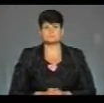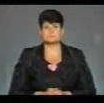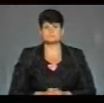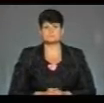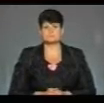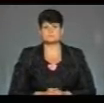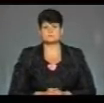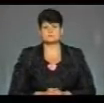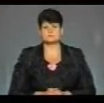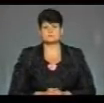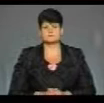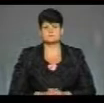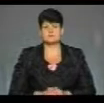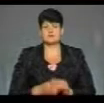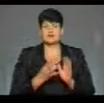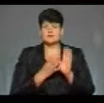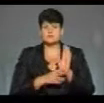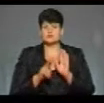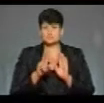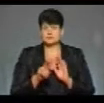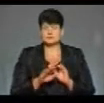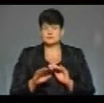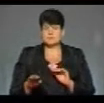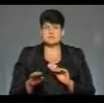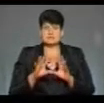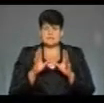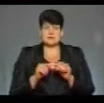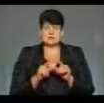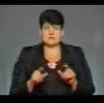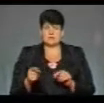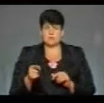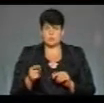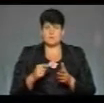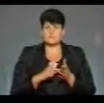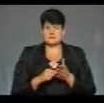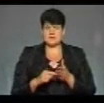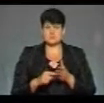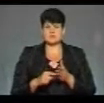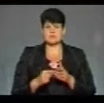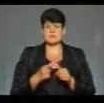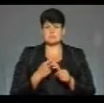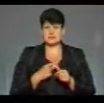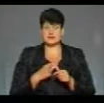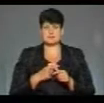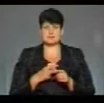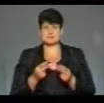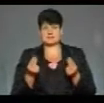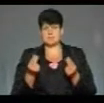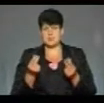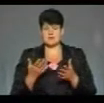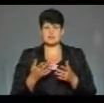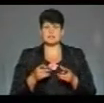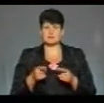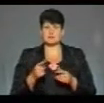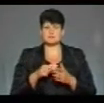Тернопіль. 92 школярів загальноосвітніх закладів Тернополя відзначили іменними стипендіями Тернопільської міськради в